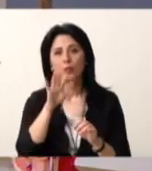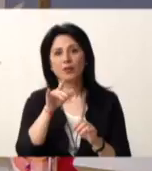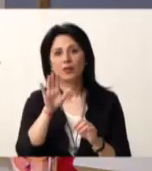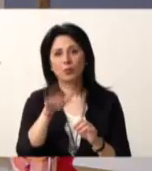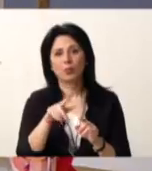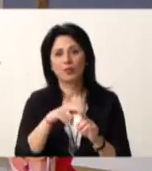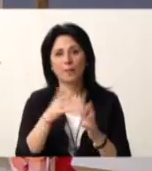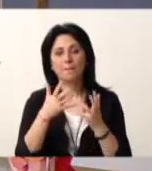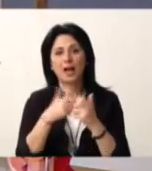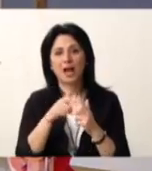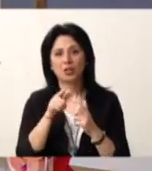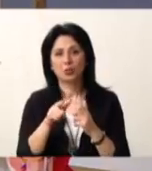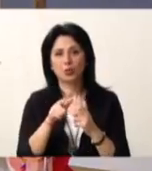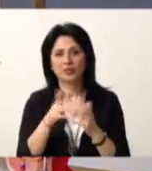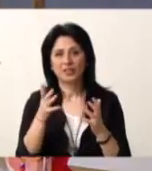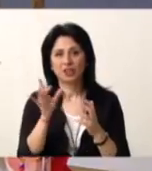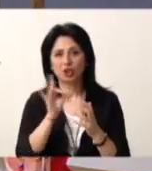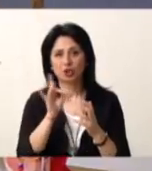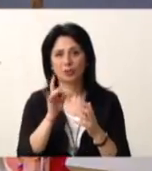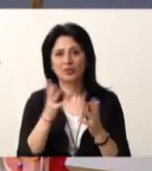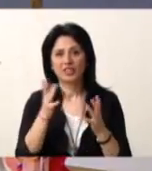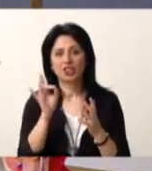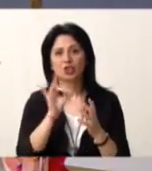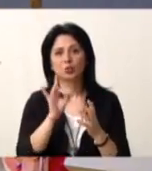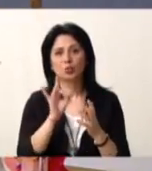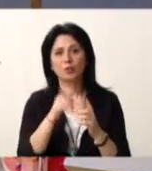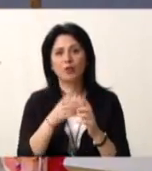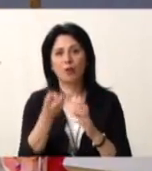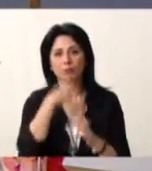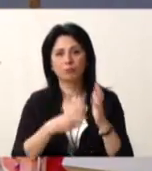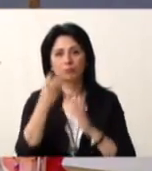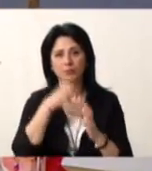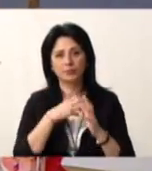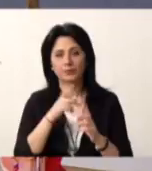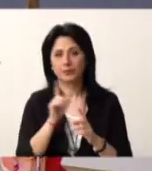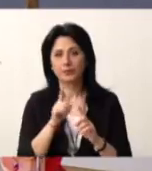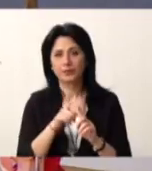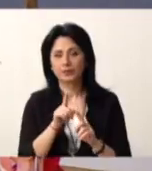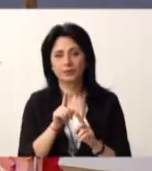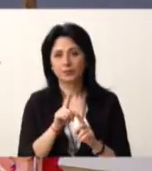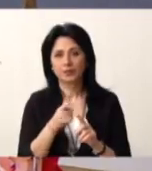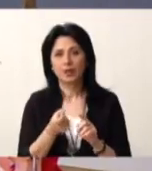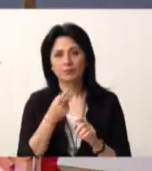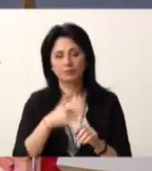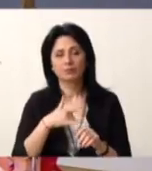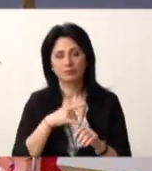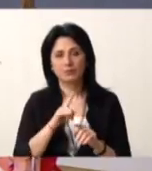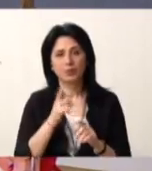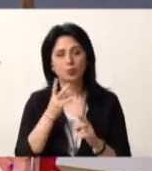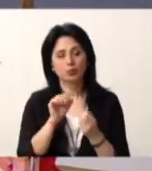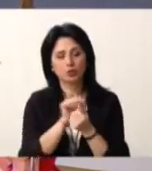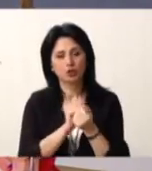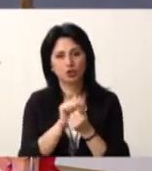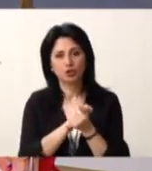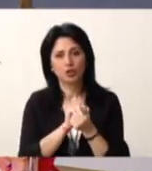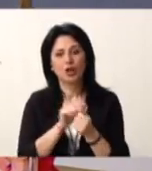უფრო მექანიკურად დიდი ზომის არის და დიდი ზომის ლუკმის გადაღლაპა უწევთ. ეს რომელიც ამწავებს ამ რეფლუქს დაავადებას. ამიტომ უჯობია